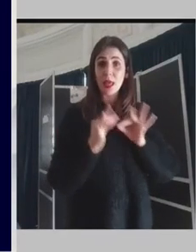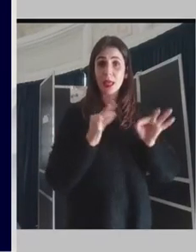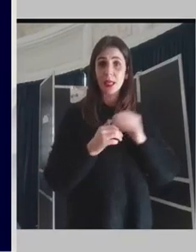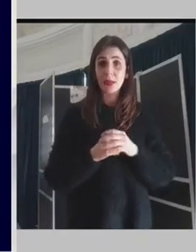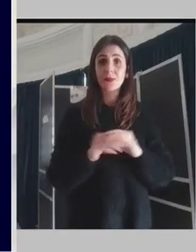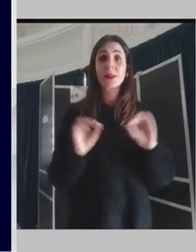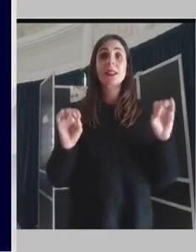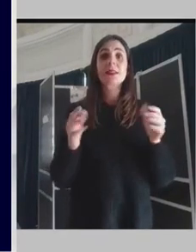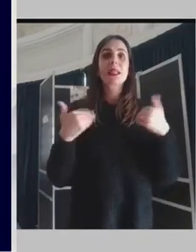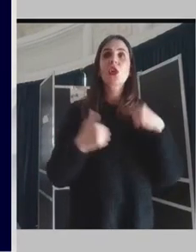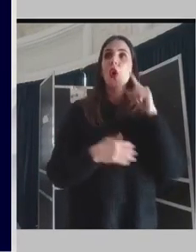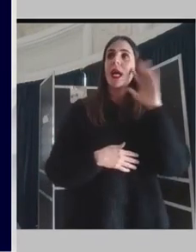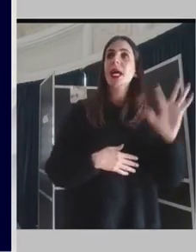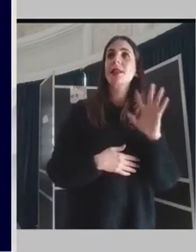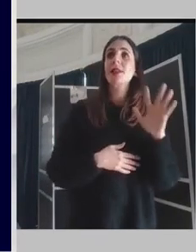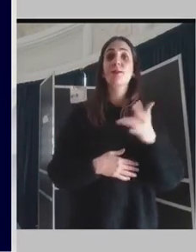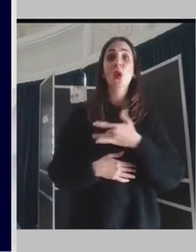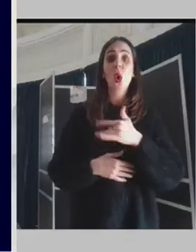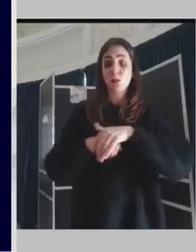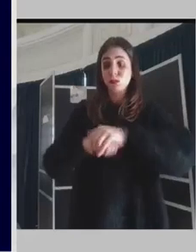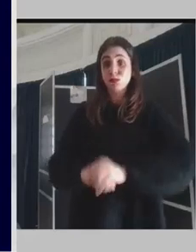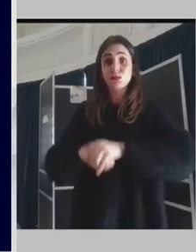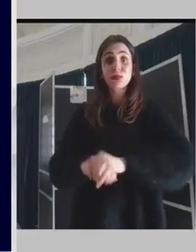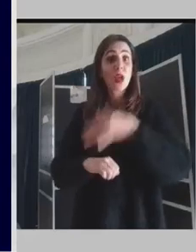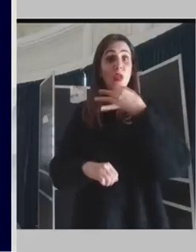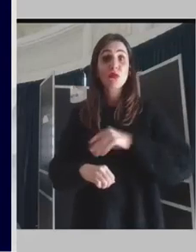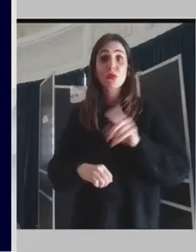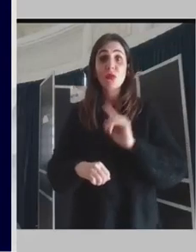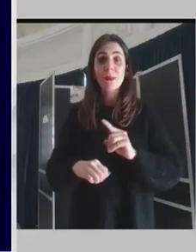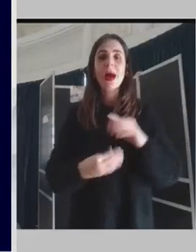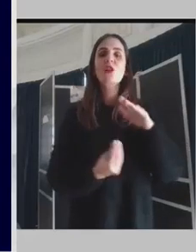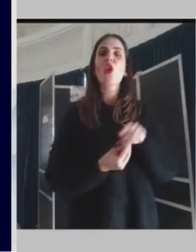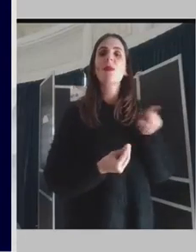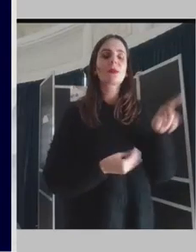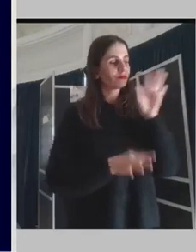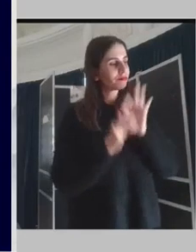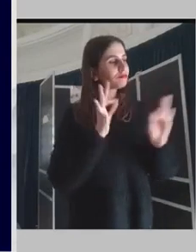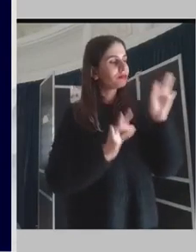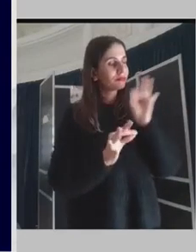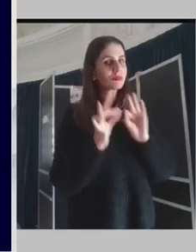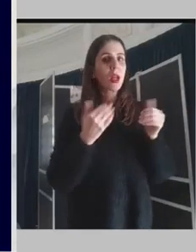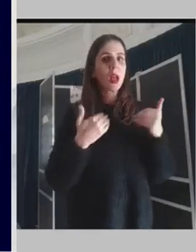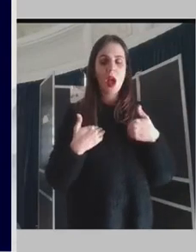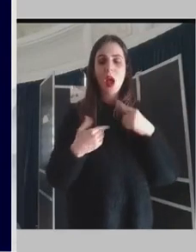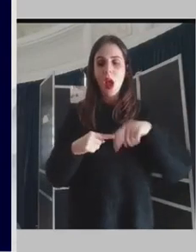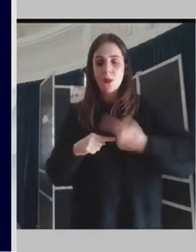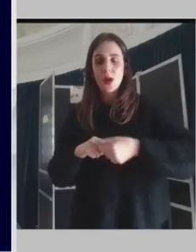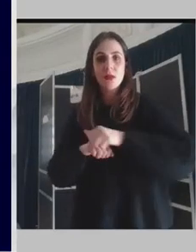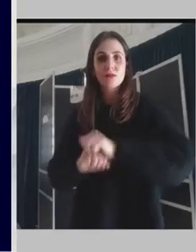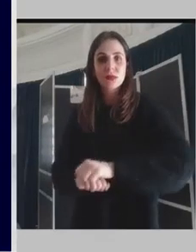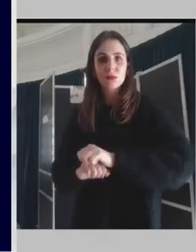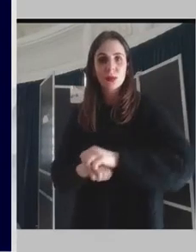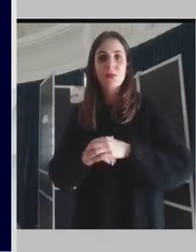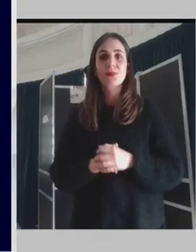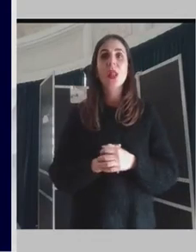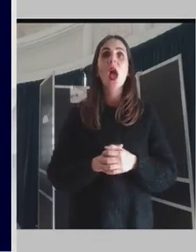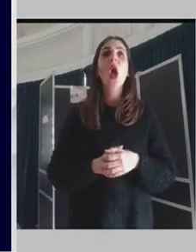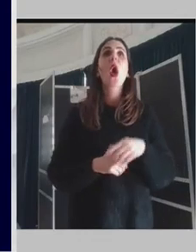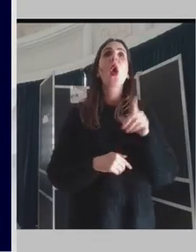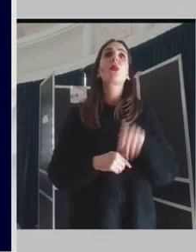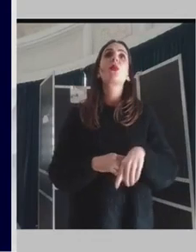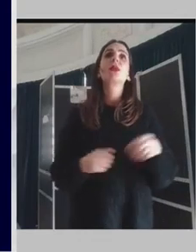sa fare un massaggio cardiaco gli può spiegare come si fa e così via. E può succedere anche che